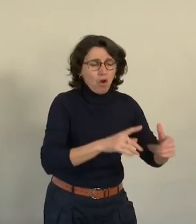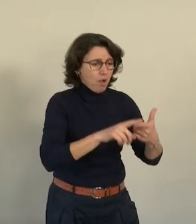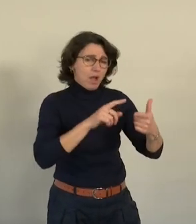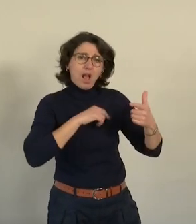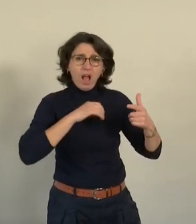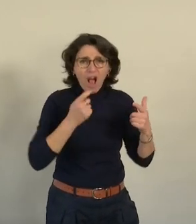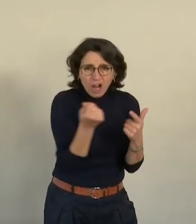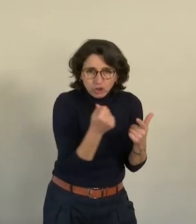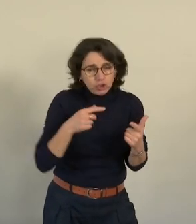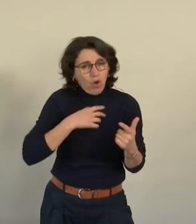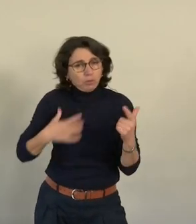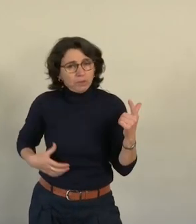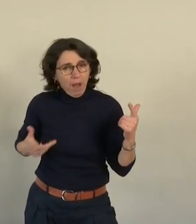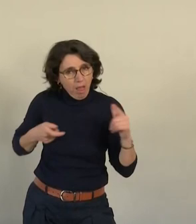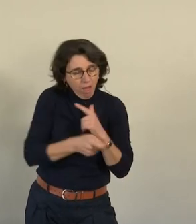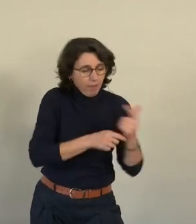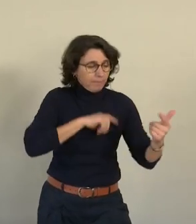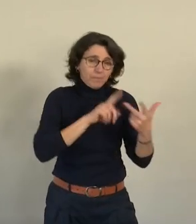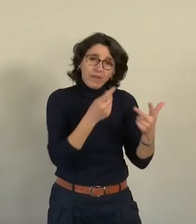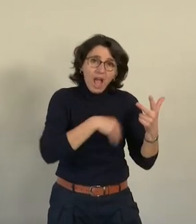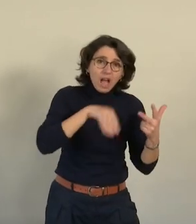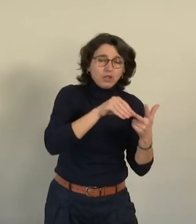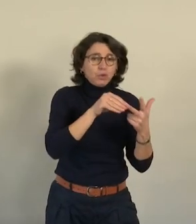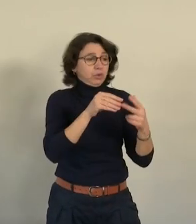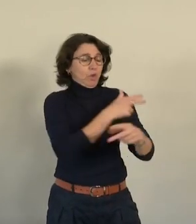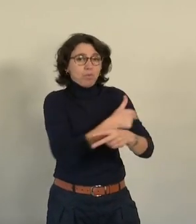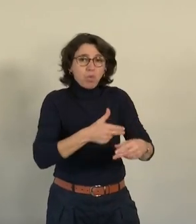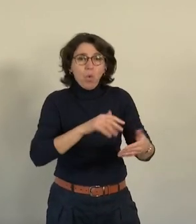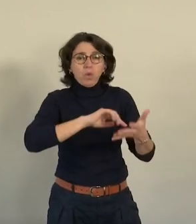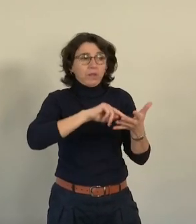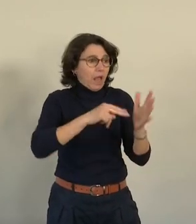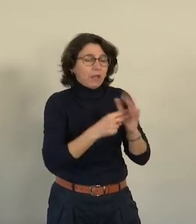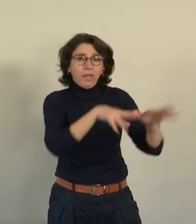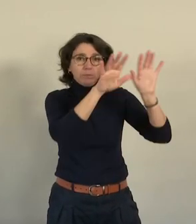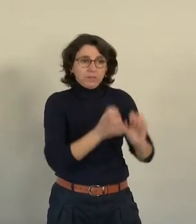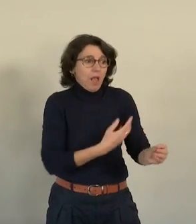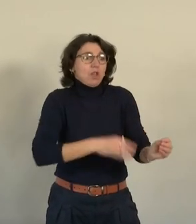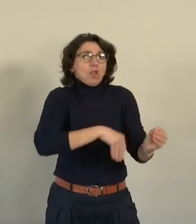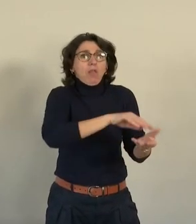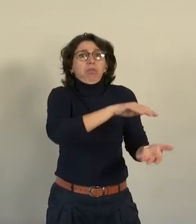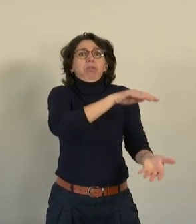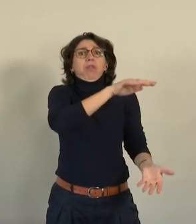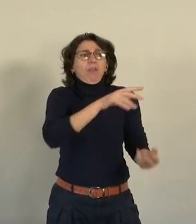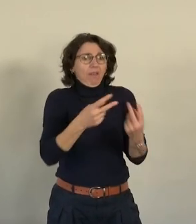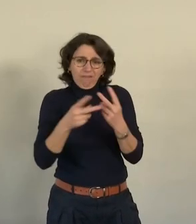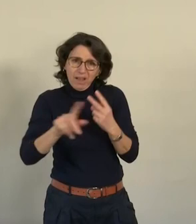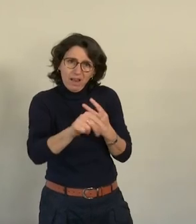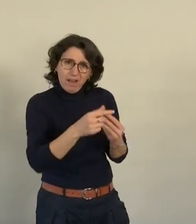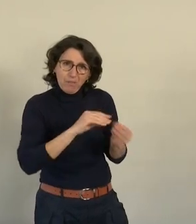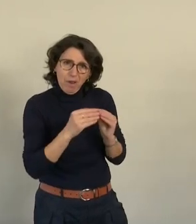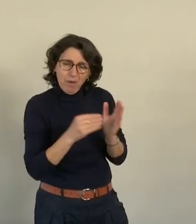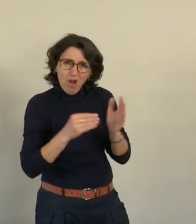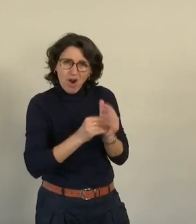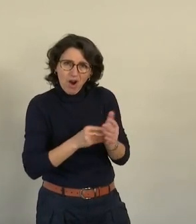fonctionnement municipal ajouter une bureaucratie supplémentaire à une ville très en difficulté sans